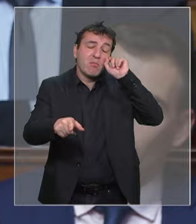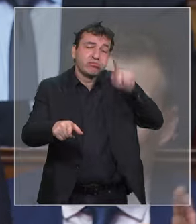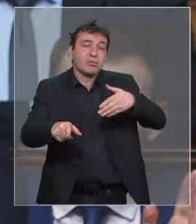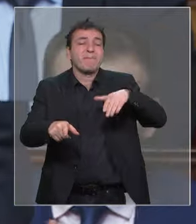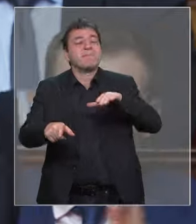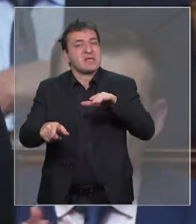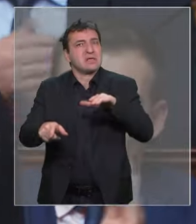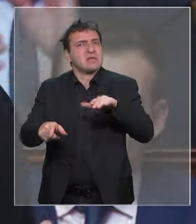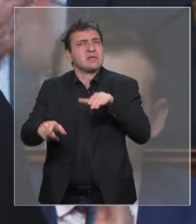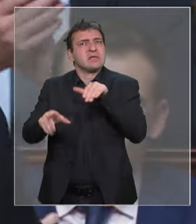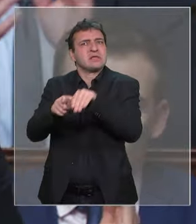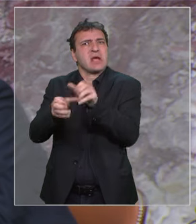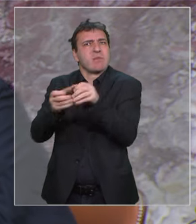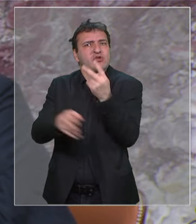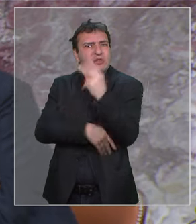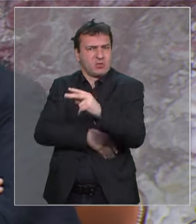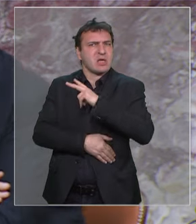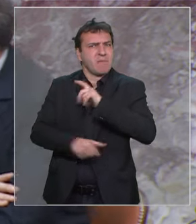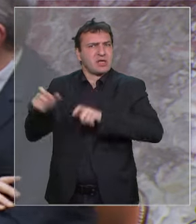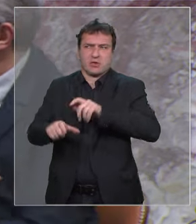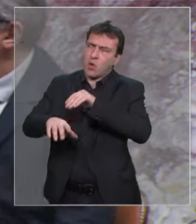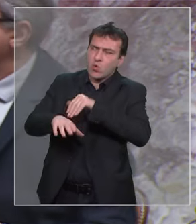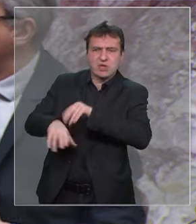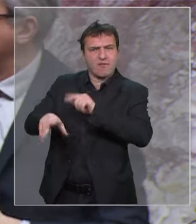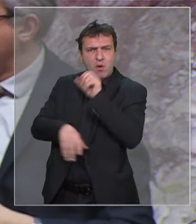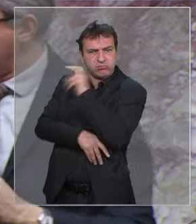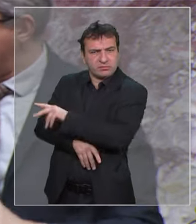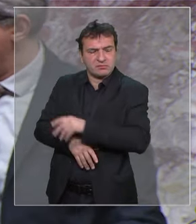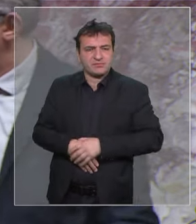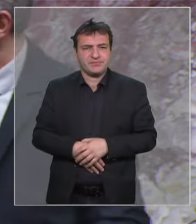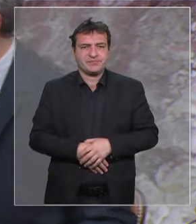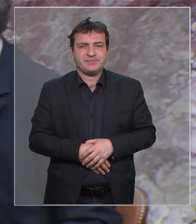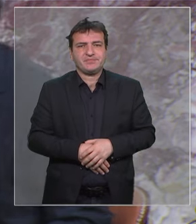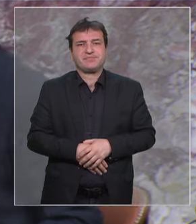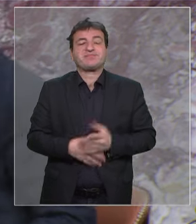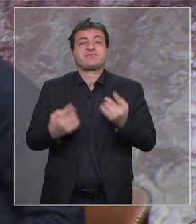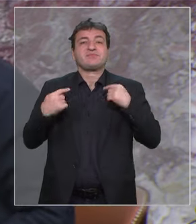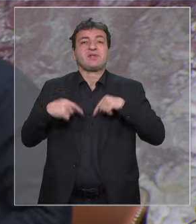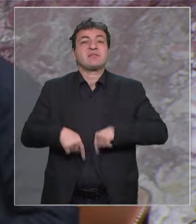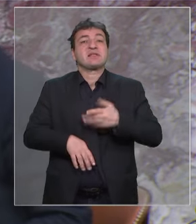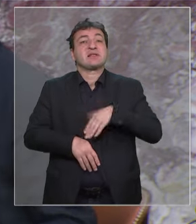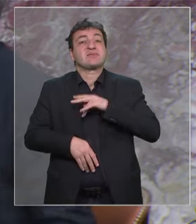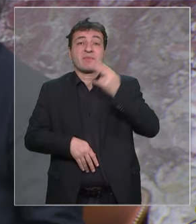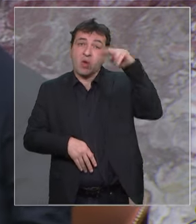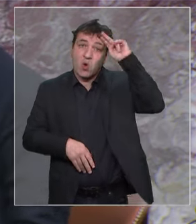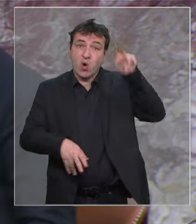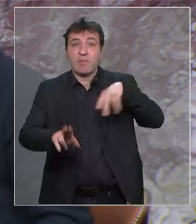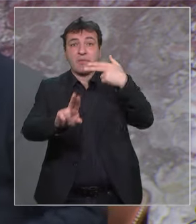Je vous remercie. Merci beaucoup. La parole est à madame Laurence Beaune, ministre en charge de l'Europe.